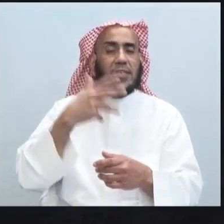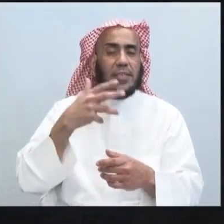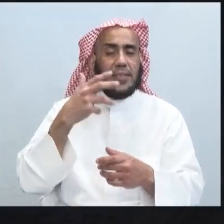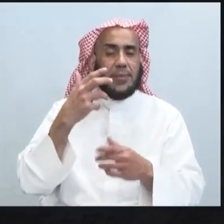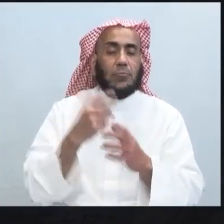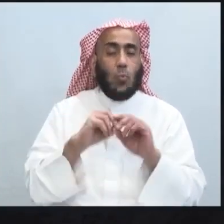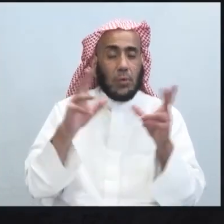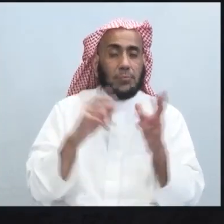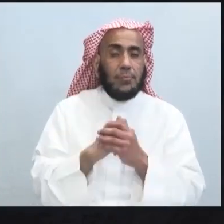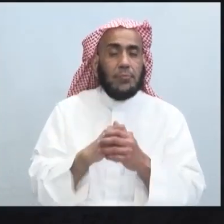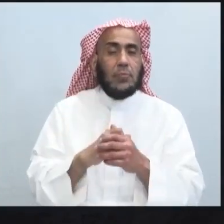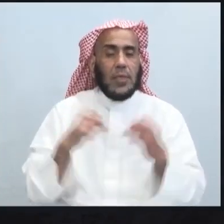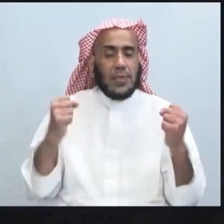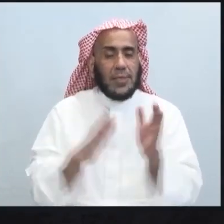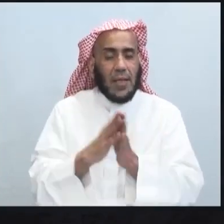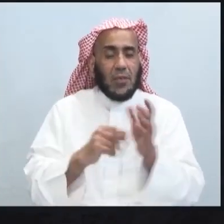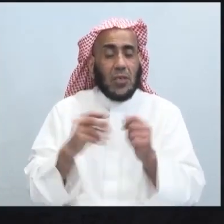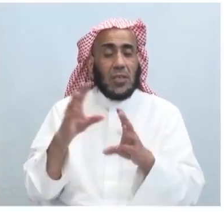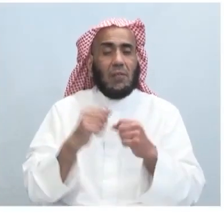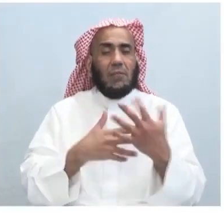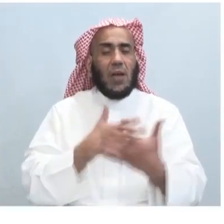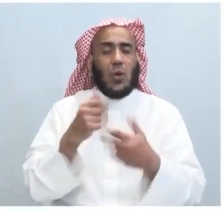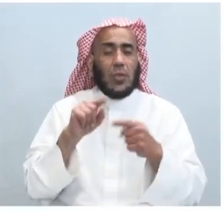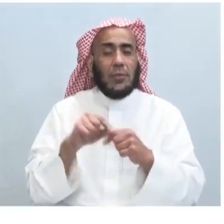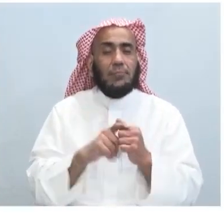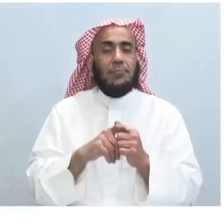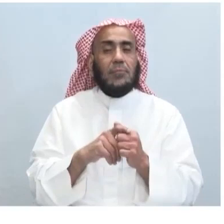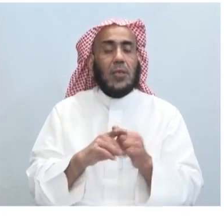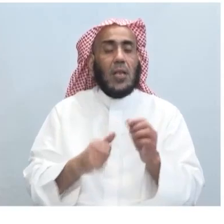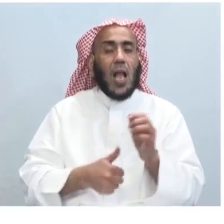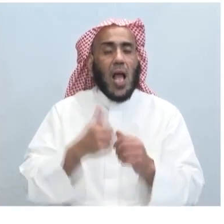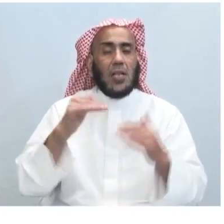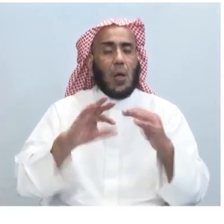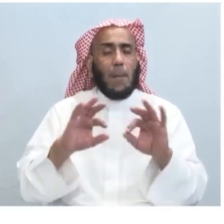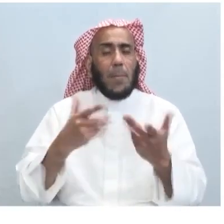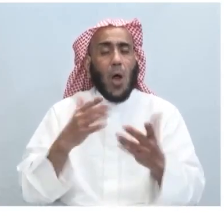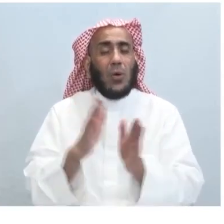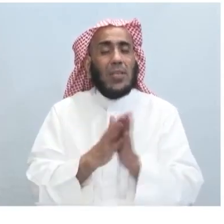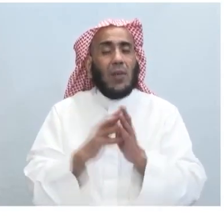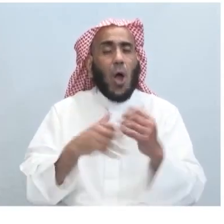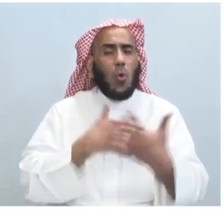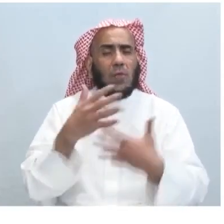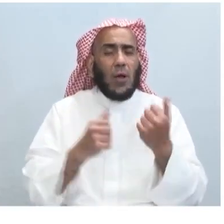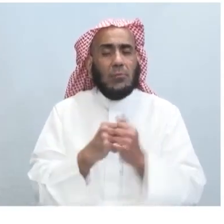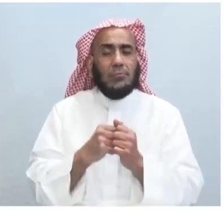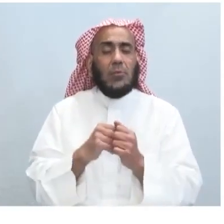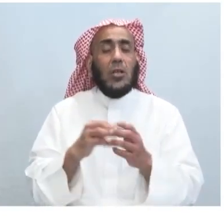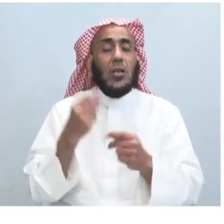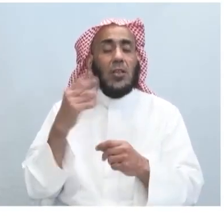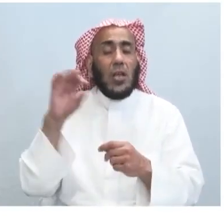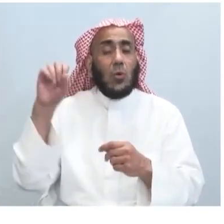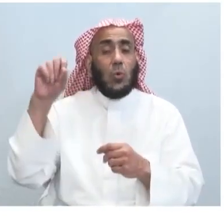3.93 تحفيز يصل التفاعل التالي الى حاله الاتزان ما هو التفاعل ثنائي